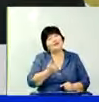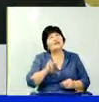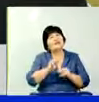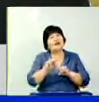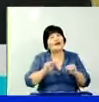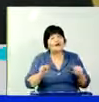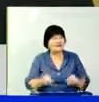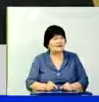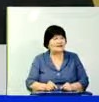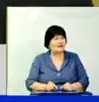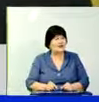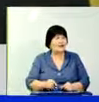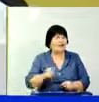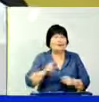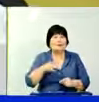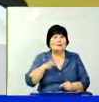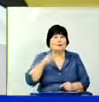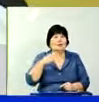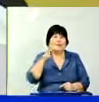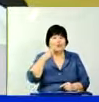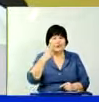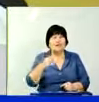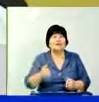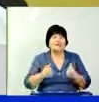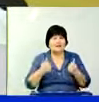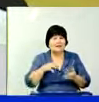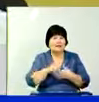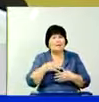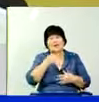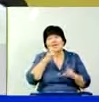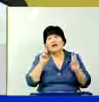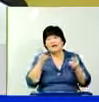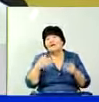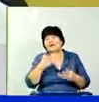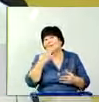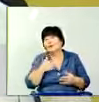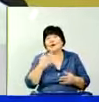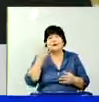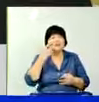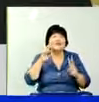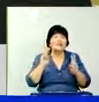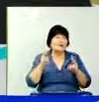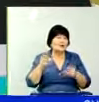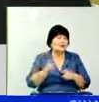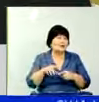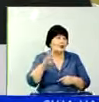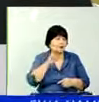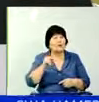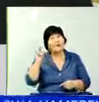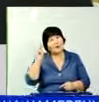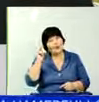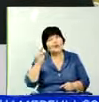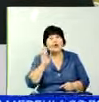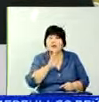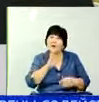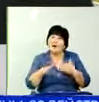хореографом. Ну, скоро будет, как я 4 года занимаюсь. Мне нравятся танцы, я люблю танцевать, я все время танцую. Все успеваю и учиться, и